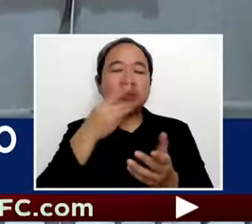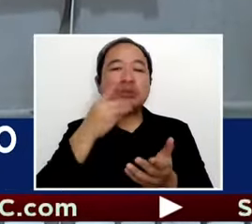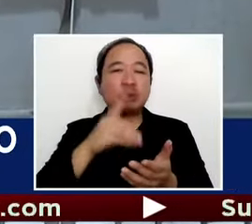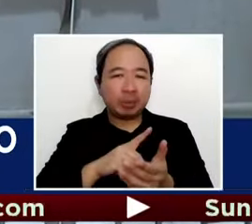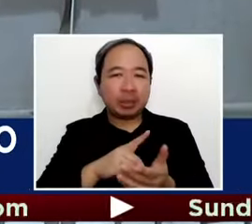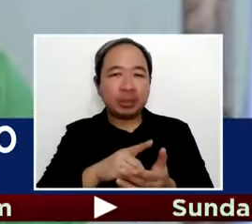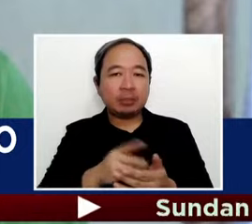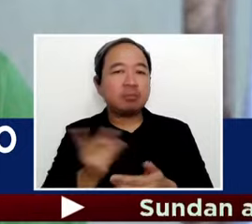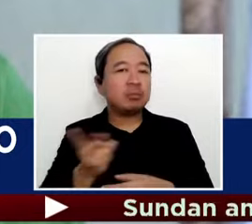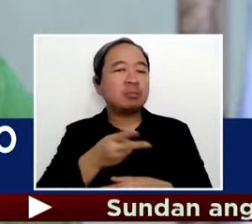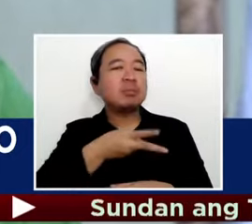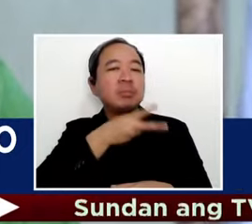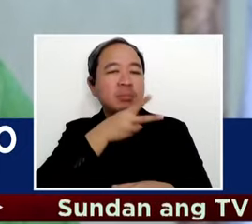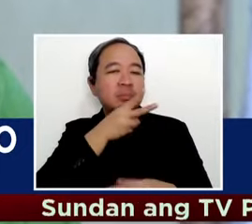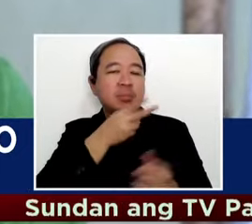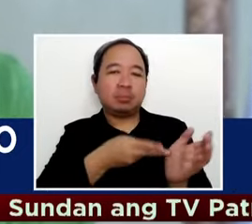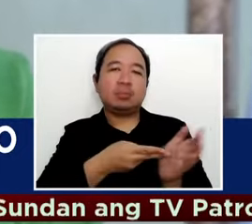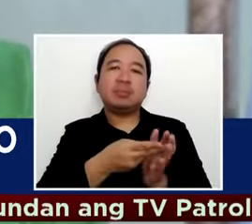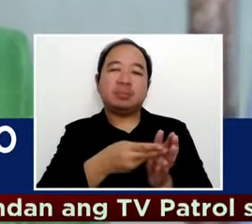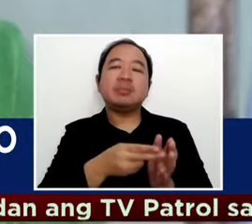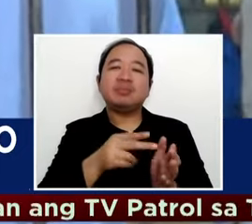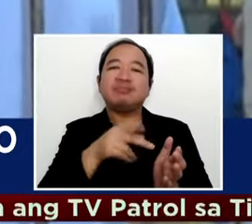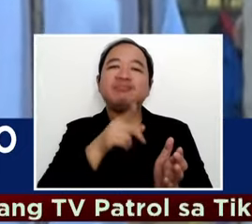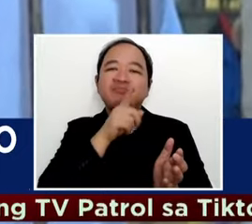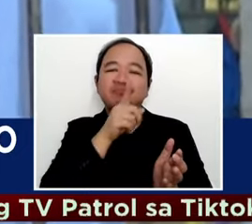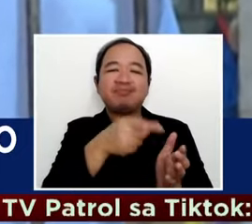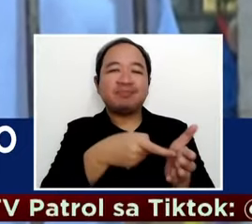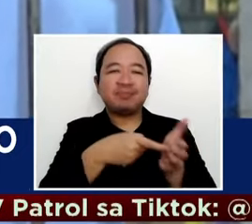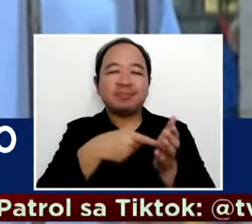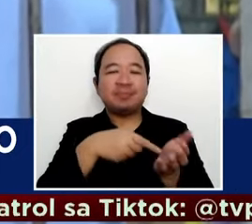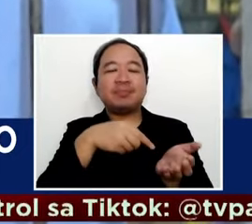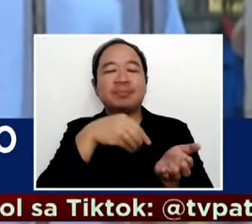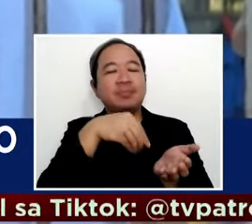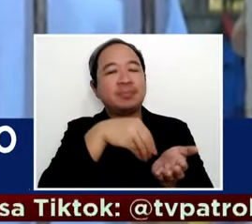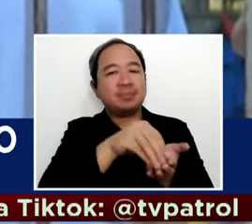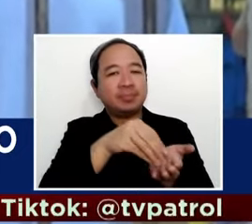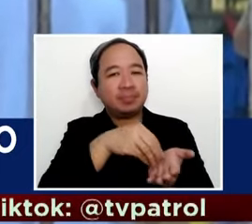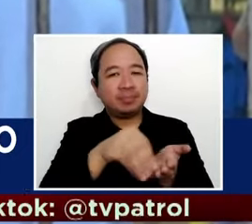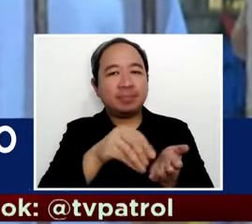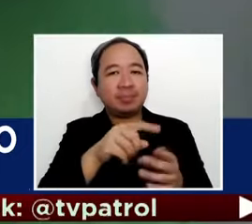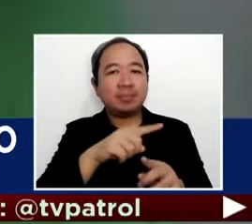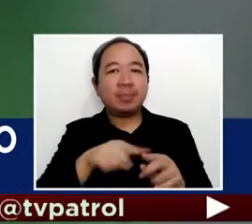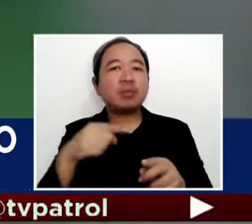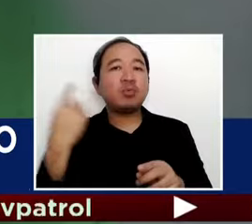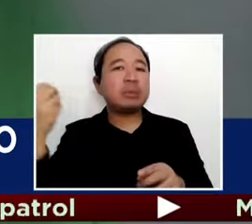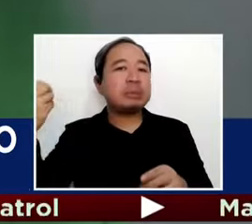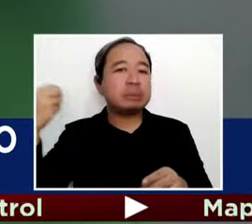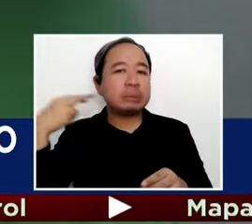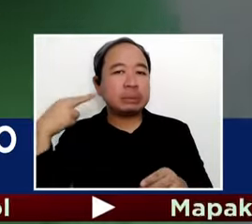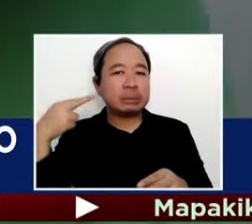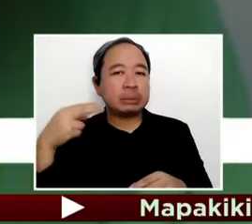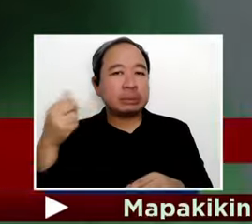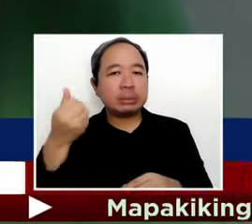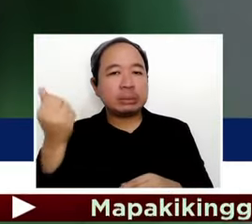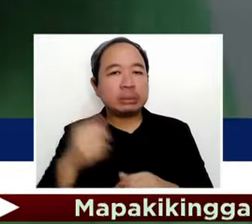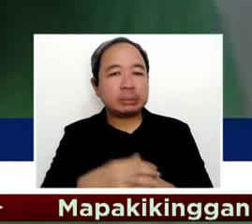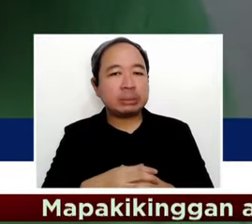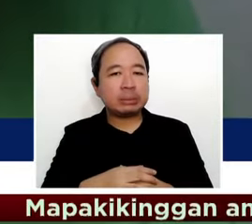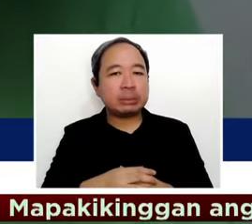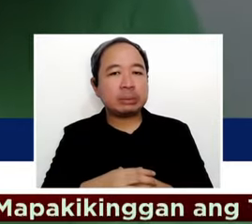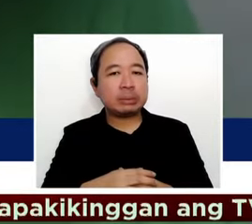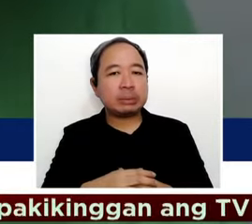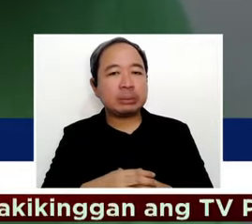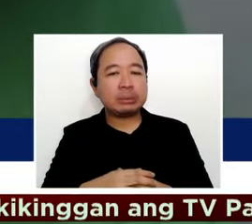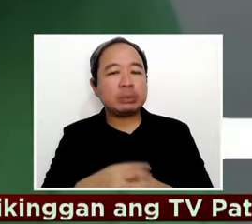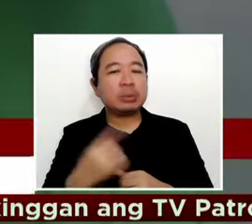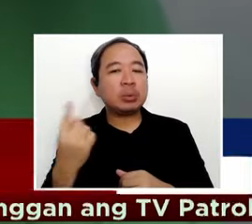ang dalawang sospek na nangingikil sila ng pera sa biktima pero iginiit na napag-utusan lamang sila. Pinapuntahan lang po para ano yun